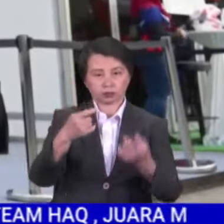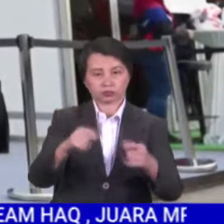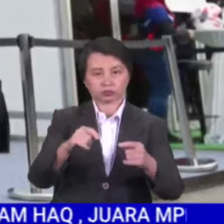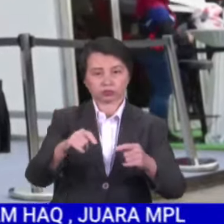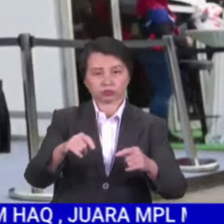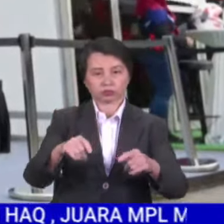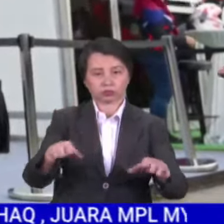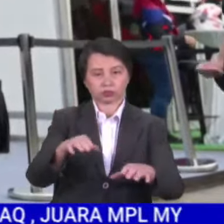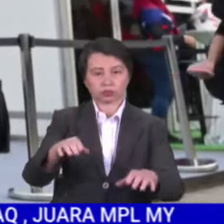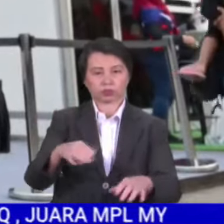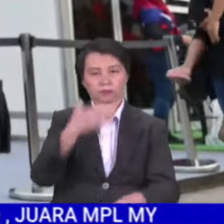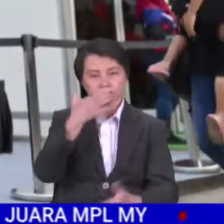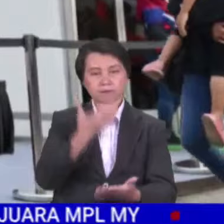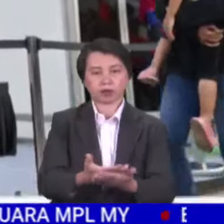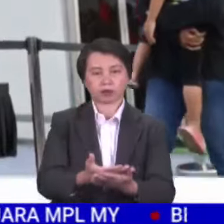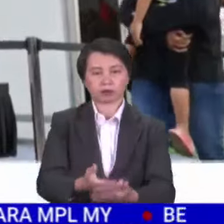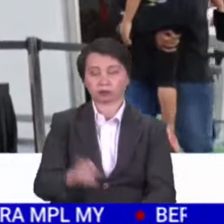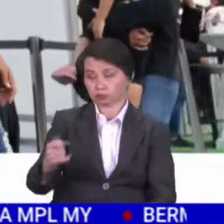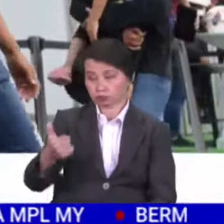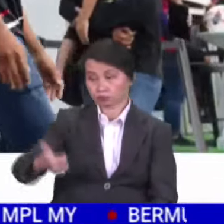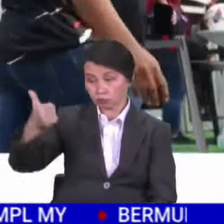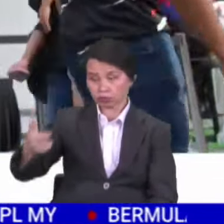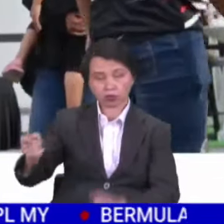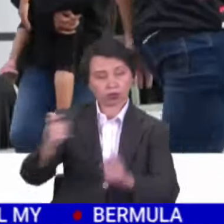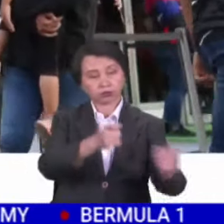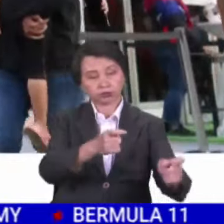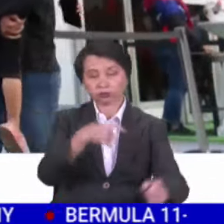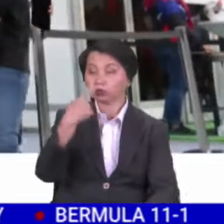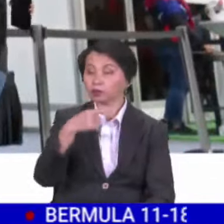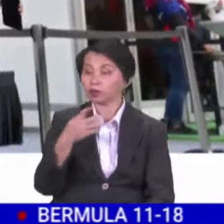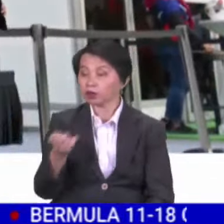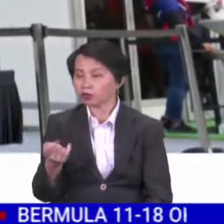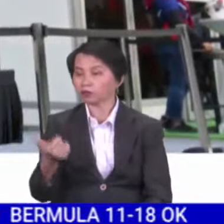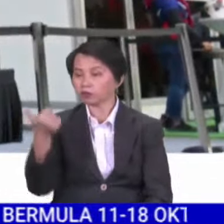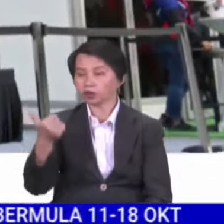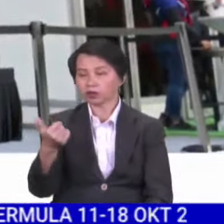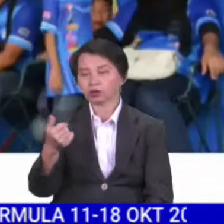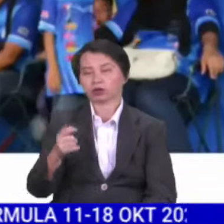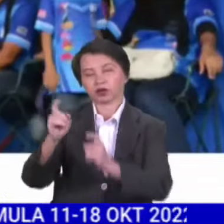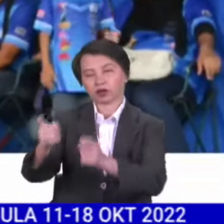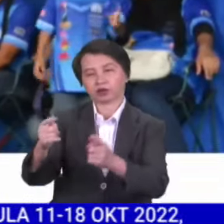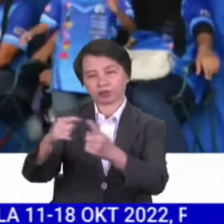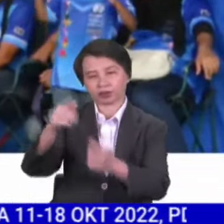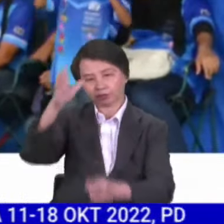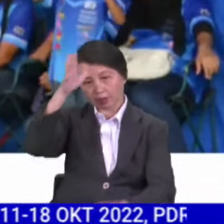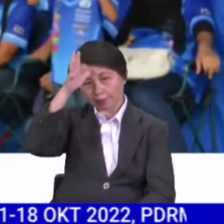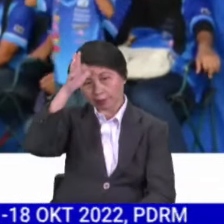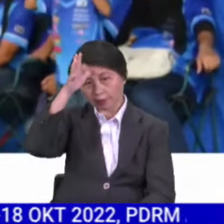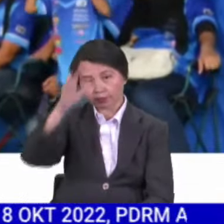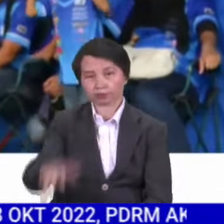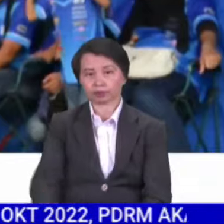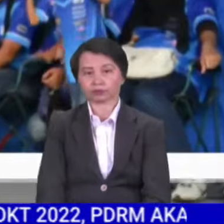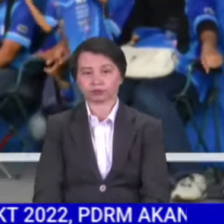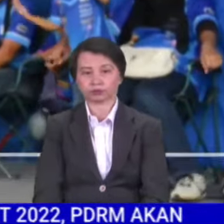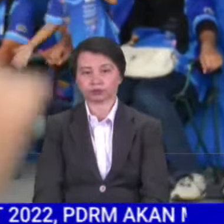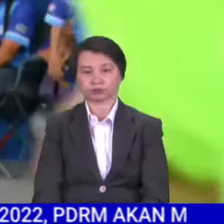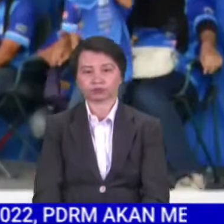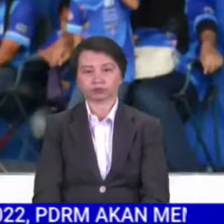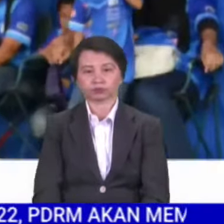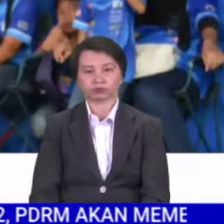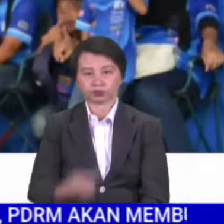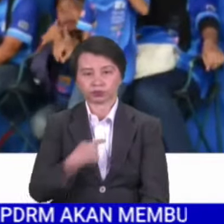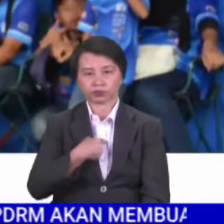yang terbaik. Okay. Bil, kemenangan ini nak tunjuk kepada siapa? Ayah. Saya terus confident